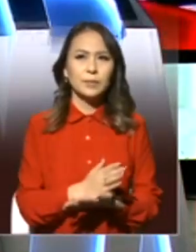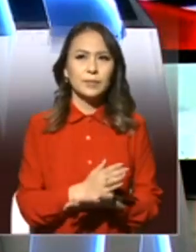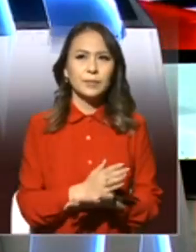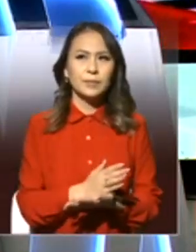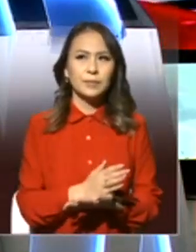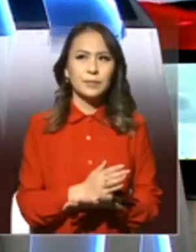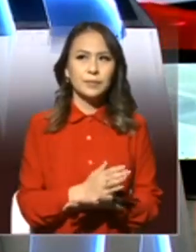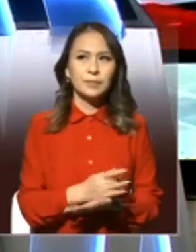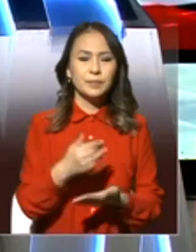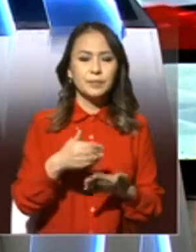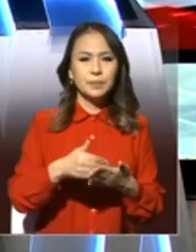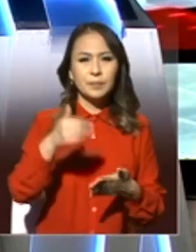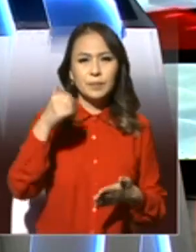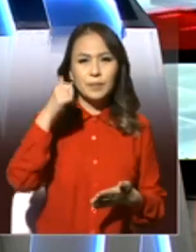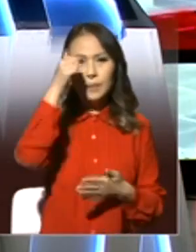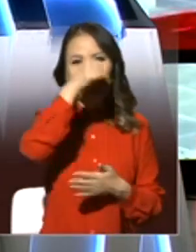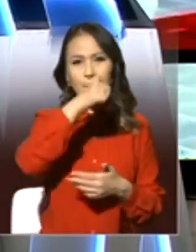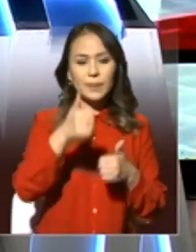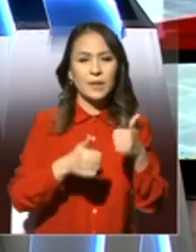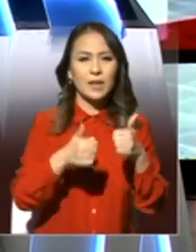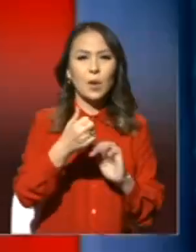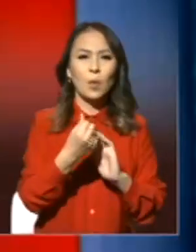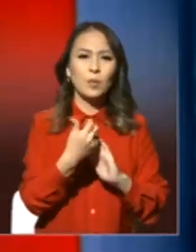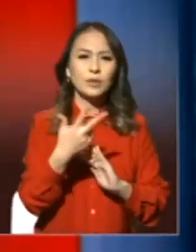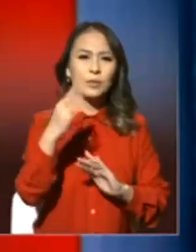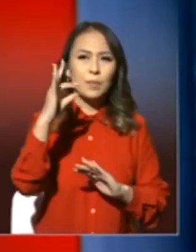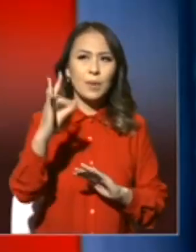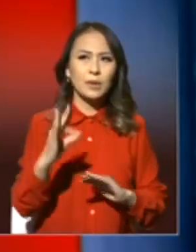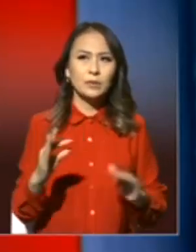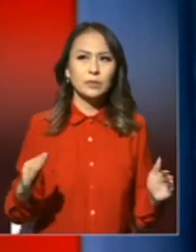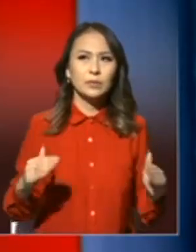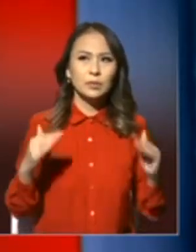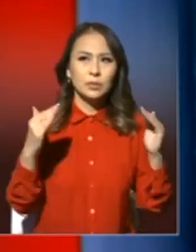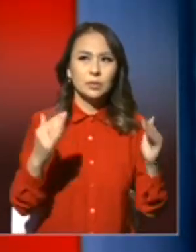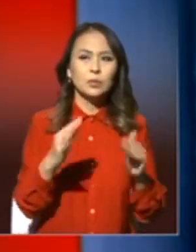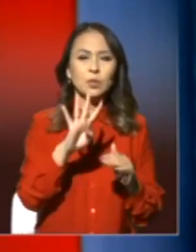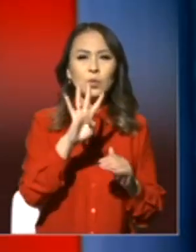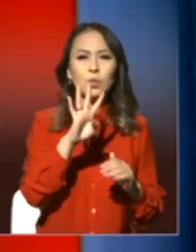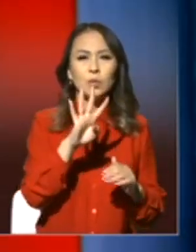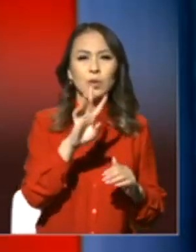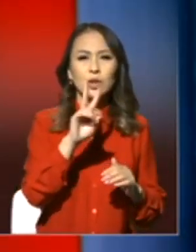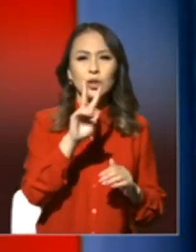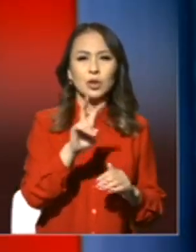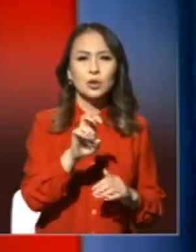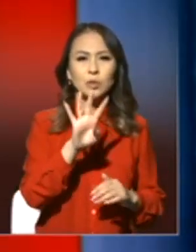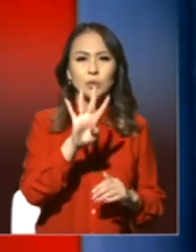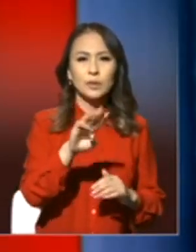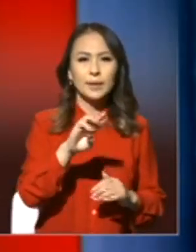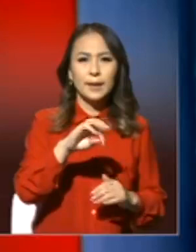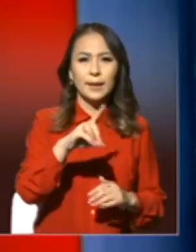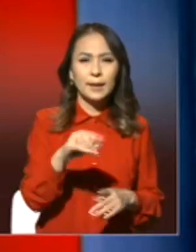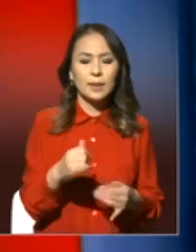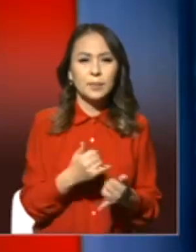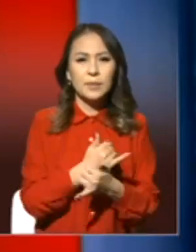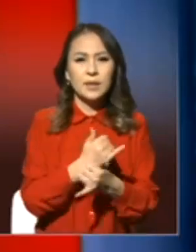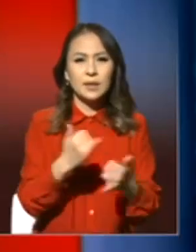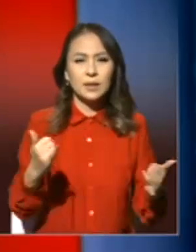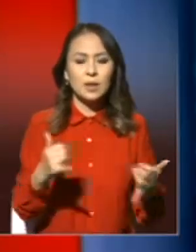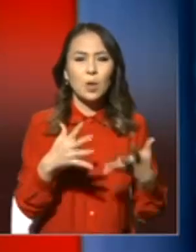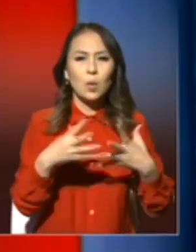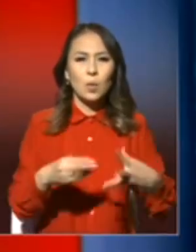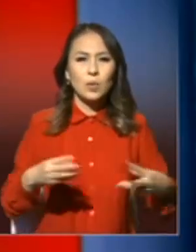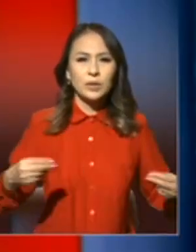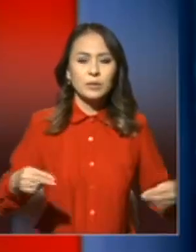Ол былтырғы жылға қараған кезде 13%-ға көп. Ол 204 теңгеден шаруаларға беріледі. Шаруалар жаңағыдай көктемгі